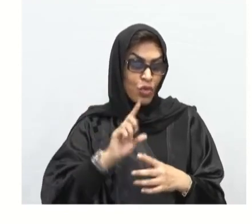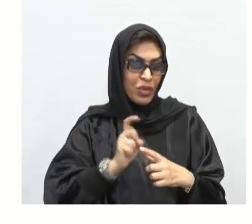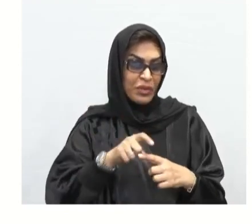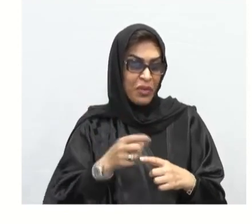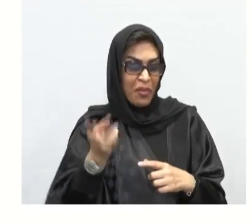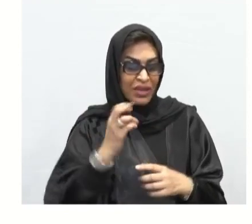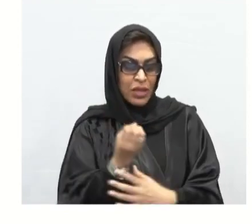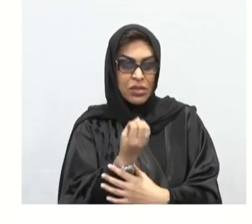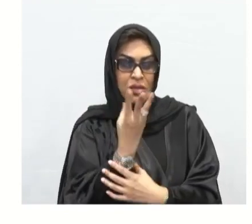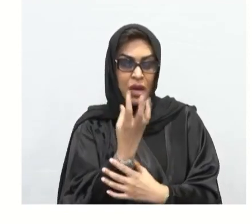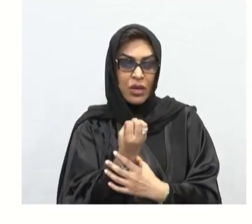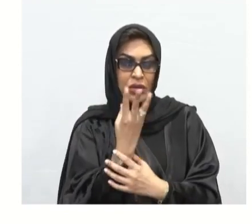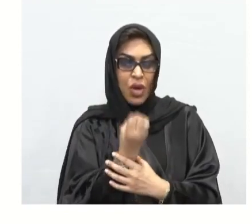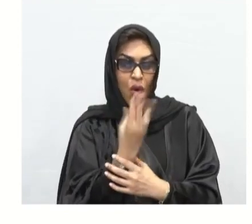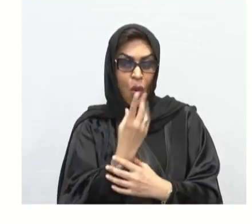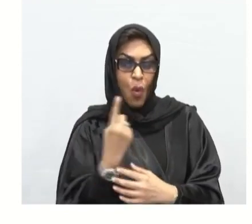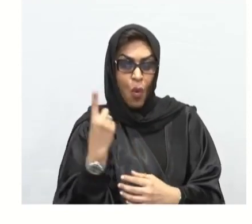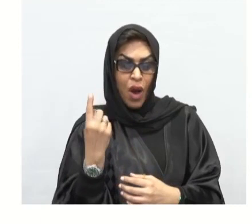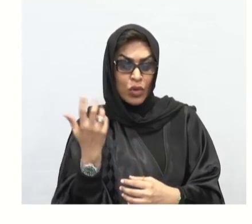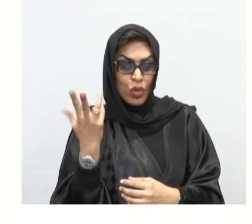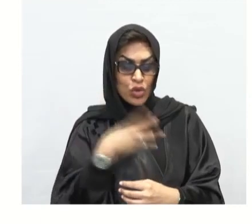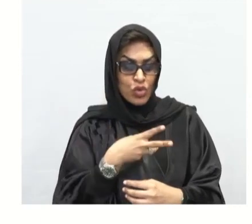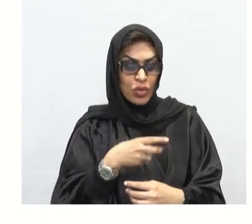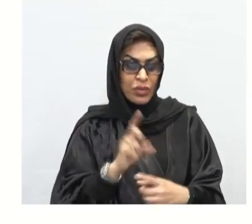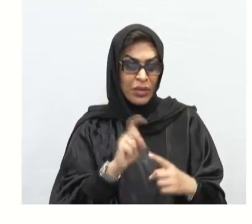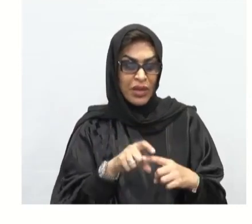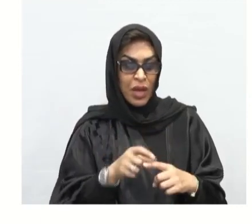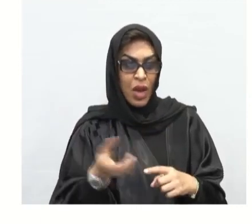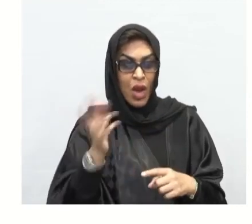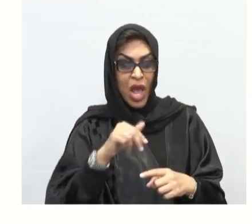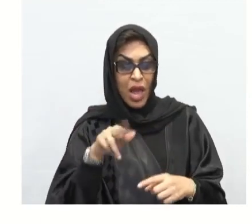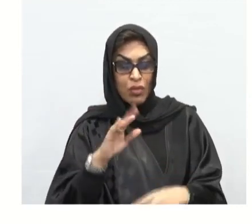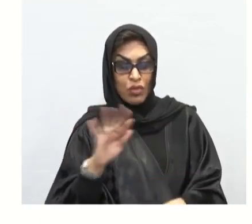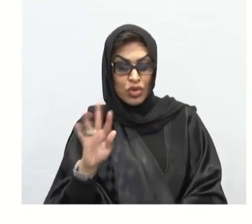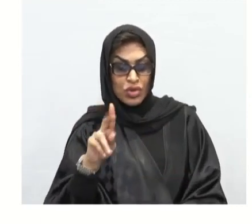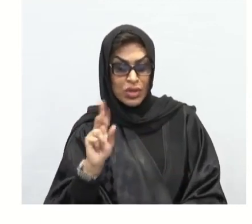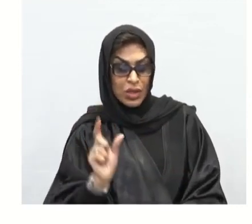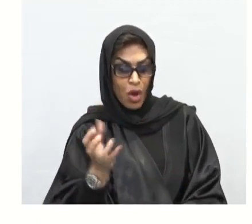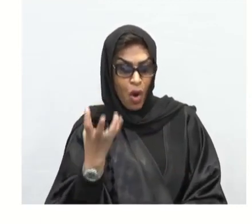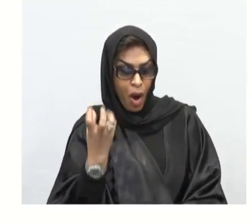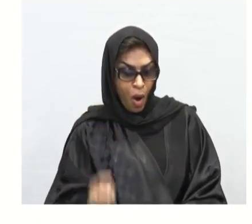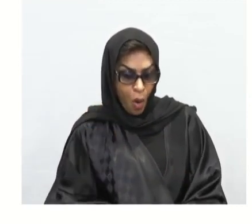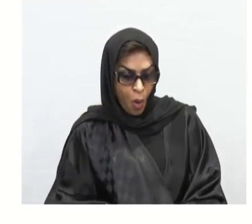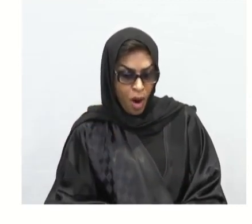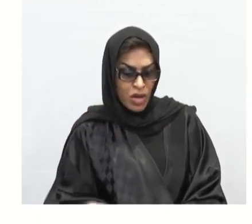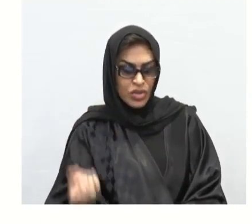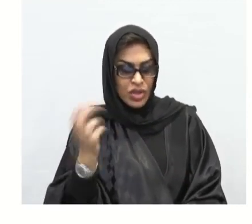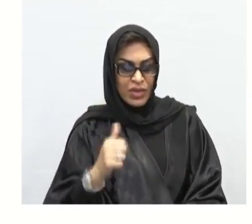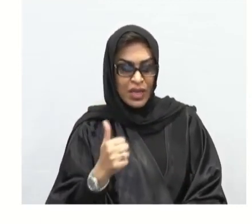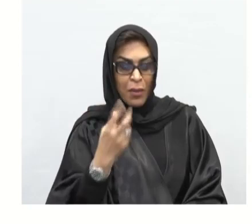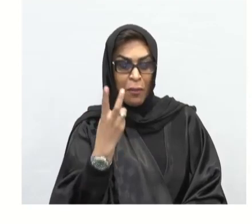بجاذبيه اكبر وهي 91% بينما المشتري سوف يكون اقوى جاذبيه